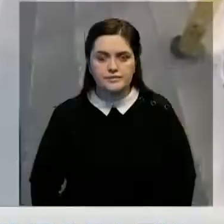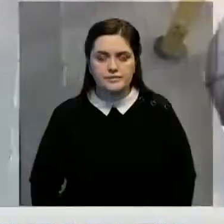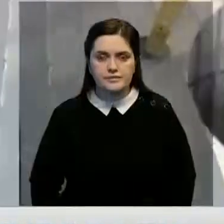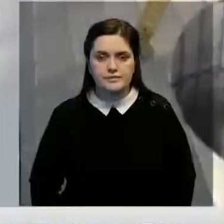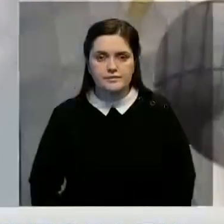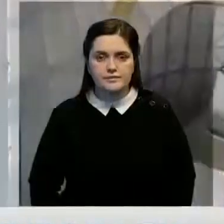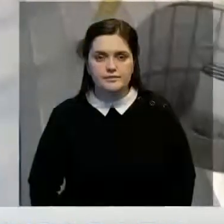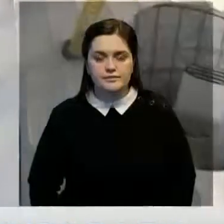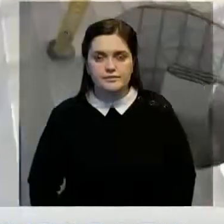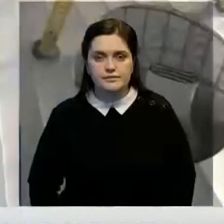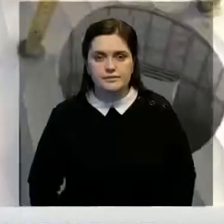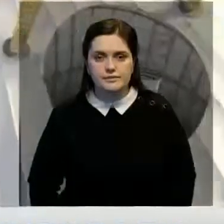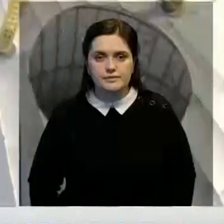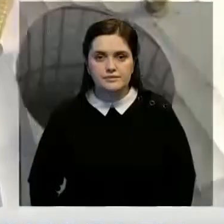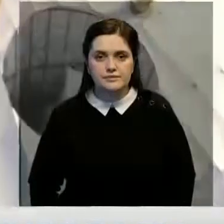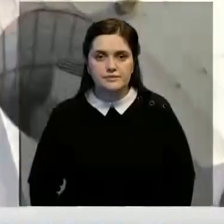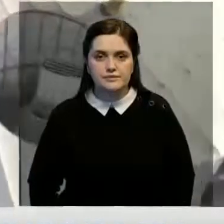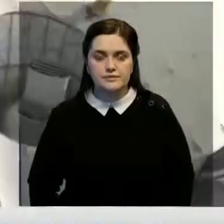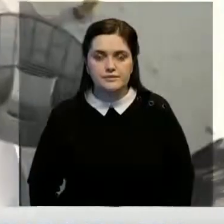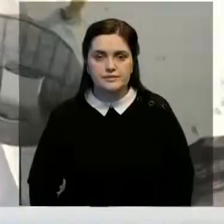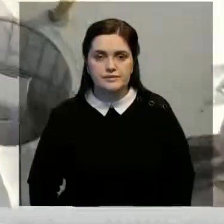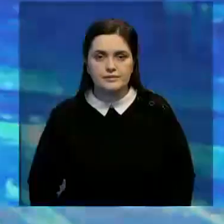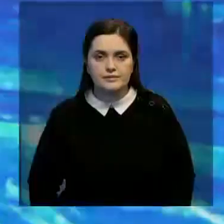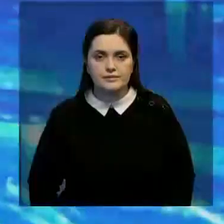Ғалымжан Қараманұлы, Хабар 24.